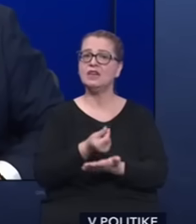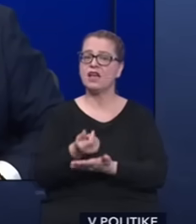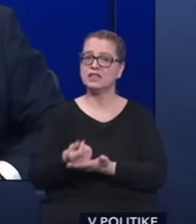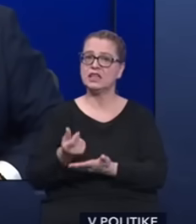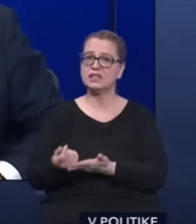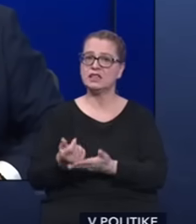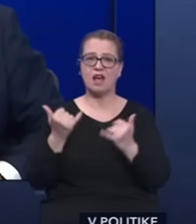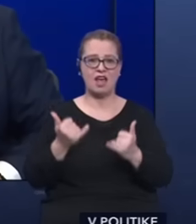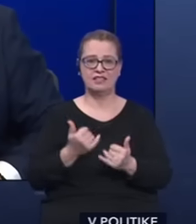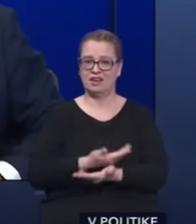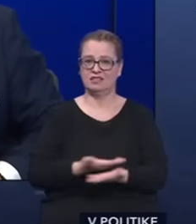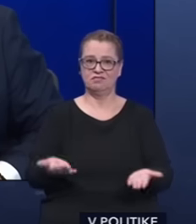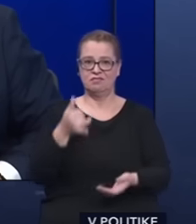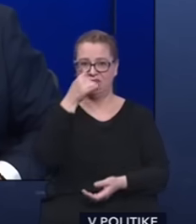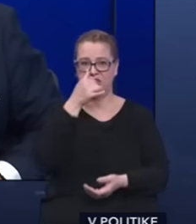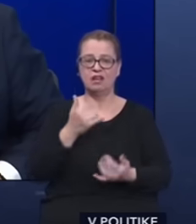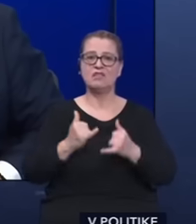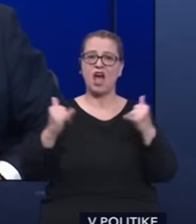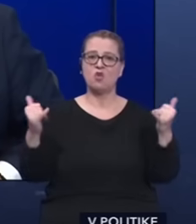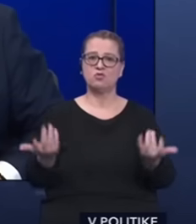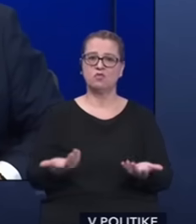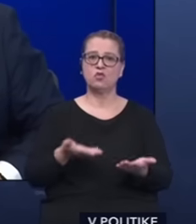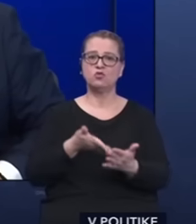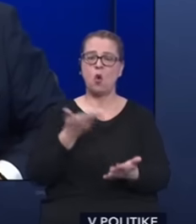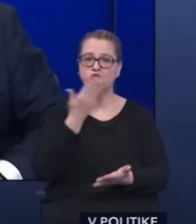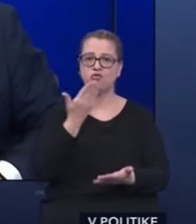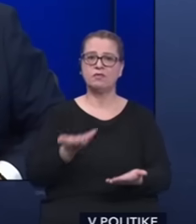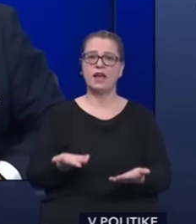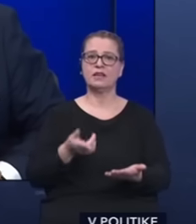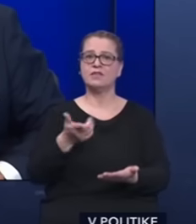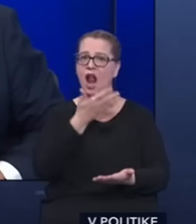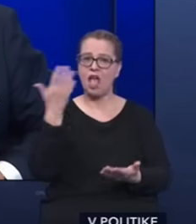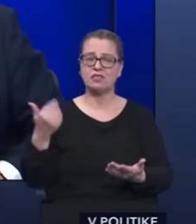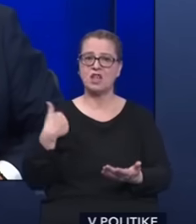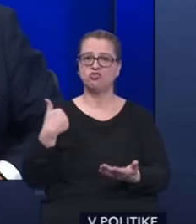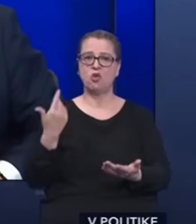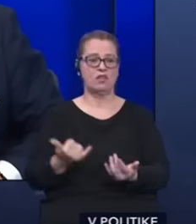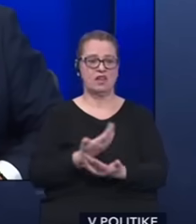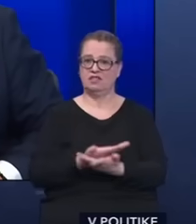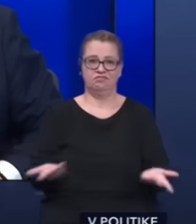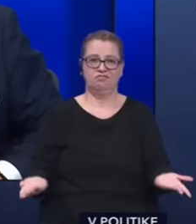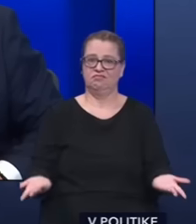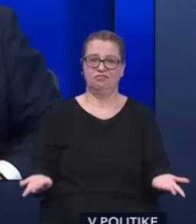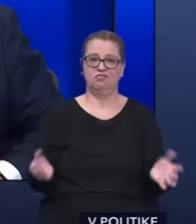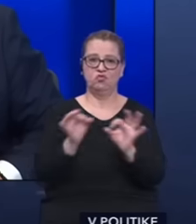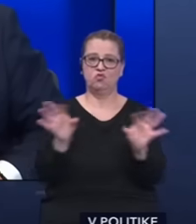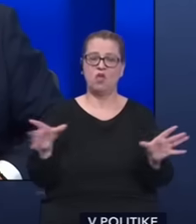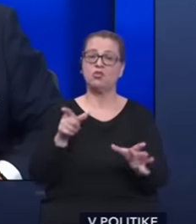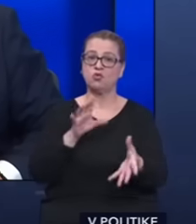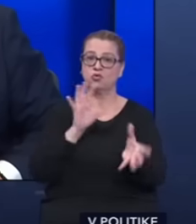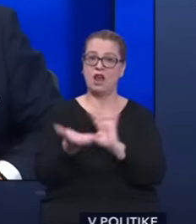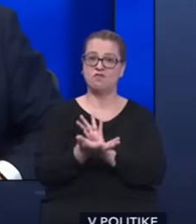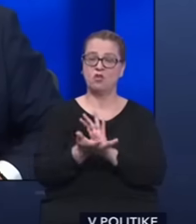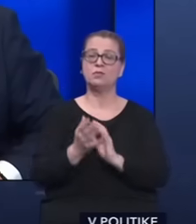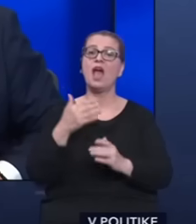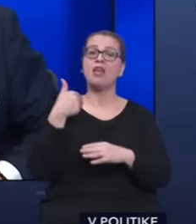a teraz ich nedostávajú napríklad na rozvoj, napríklad na doučovanie, napríklad na letné školy, ktoré teraz nemajú. Takže to sú tie reformy. A tie